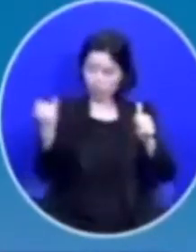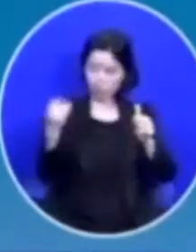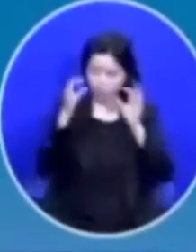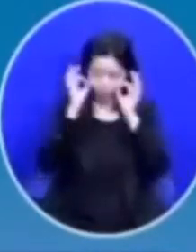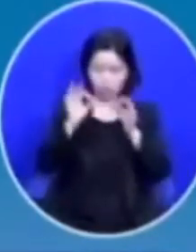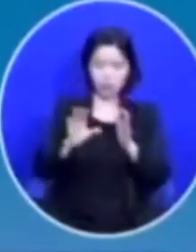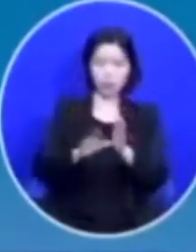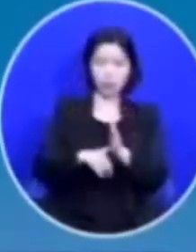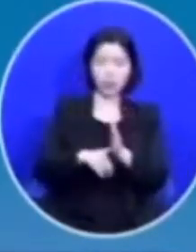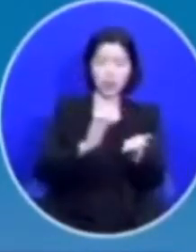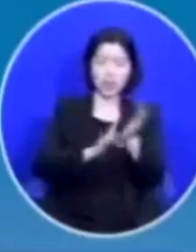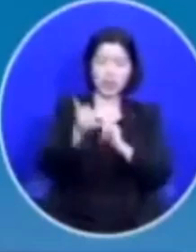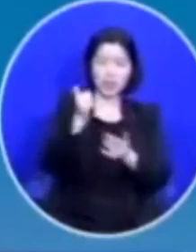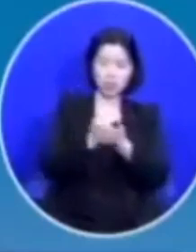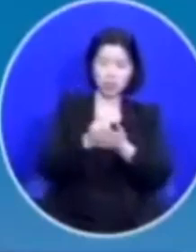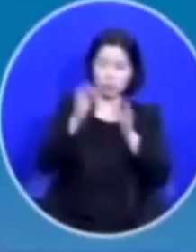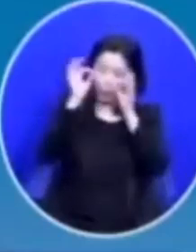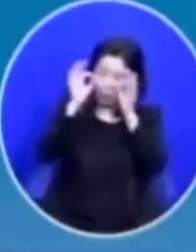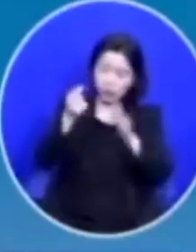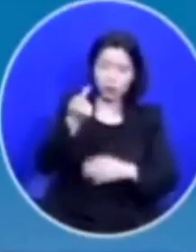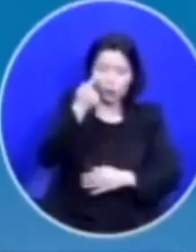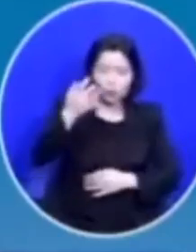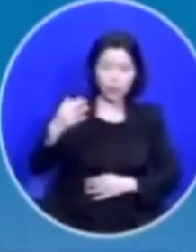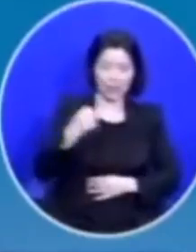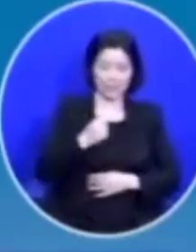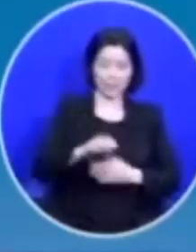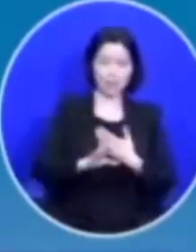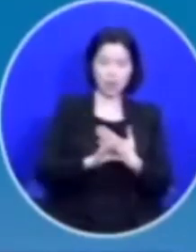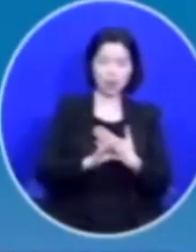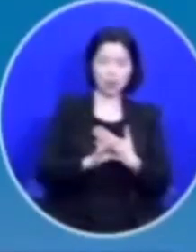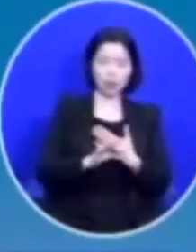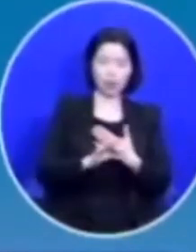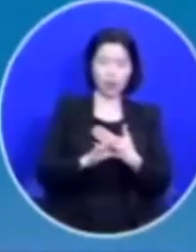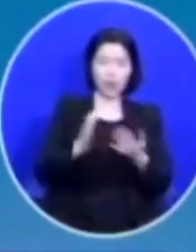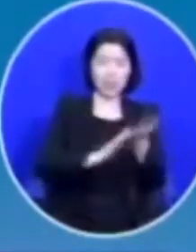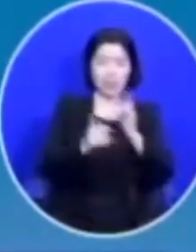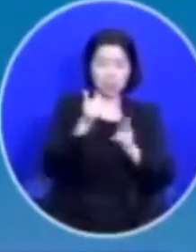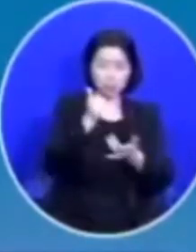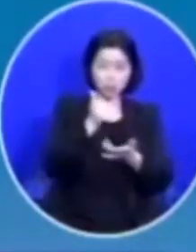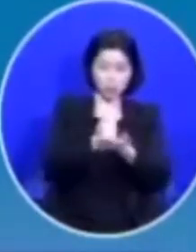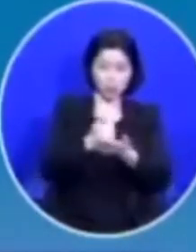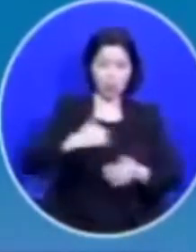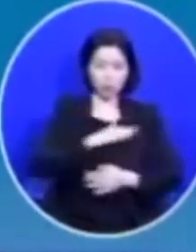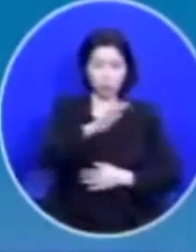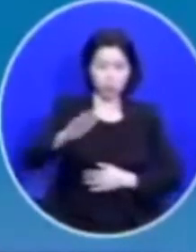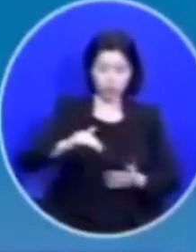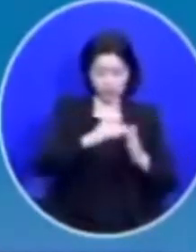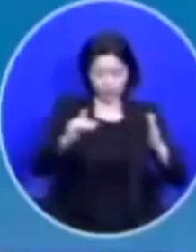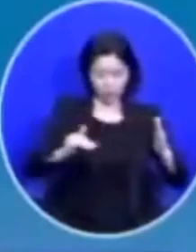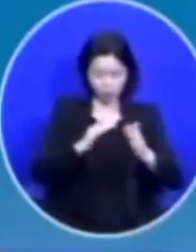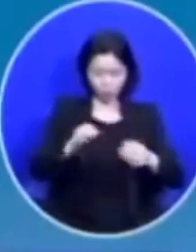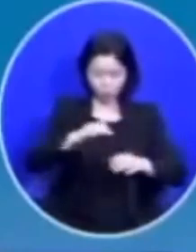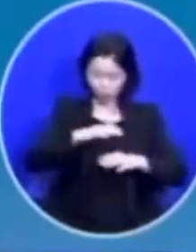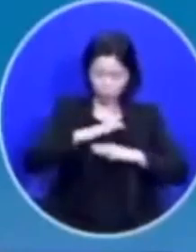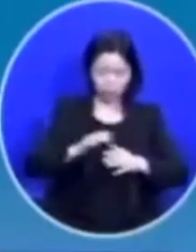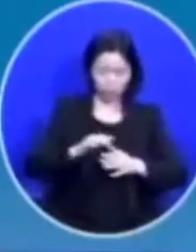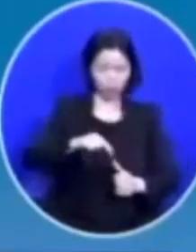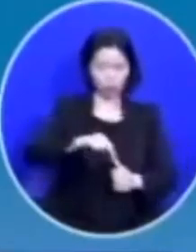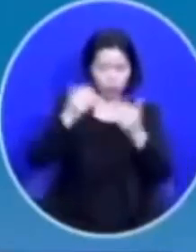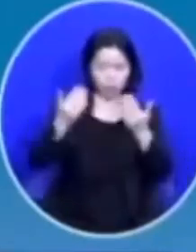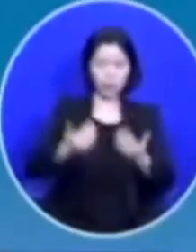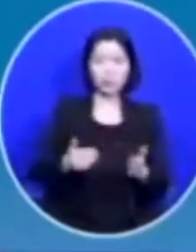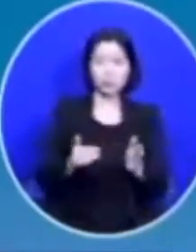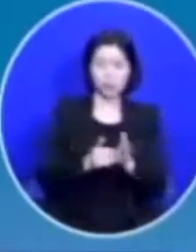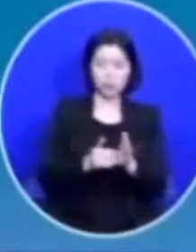예수님을 보는 눈 망가진다면 예수님께서 우리 가정을 놀랍게 구원해 주십니다 남편과